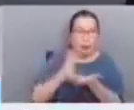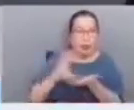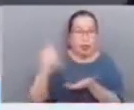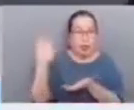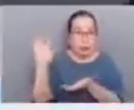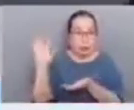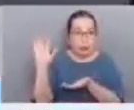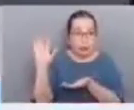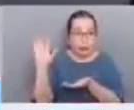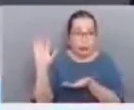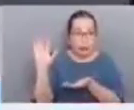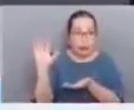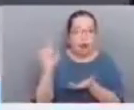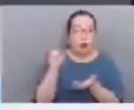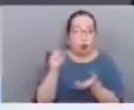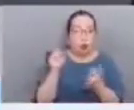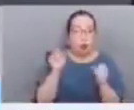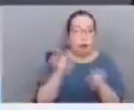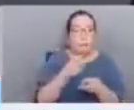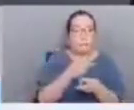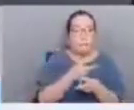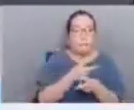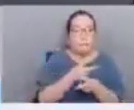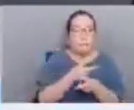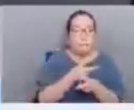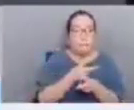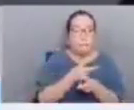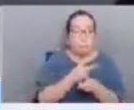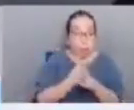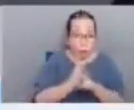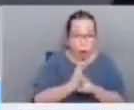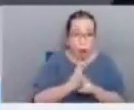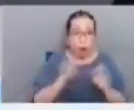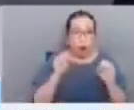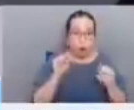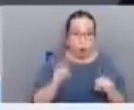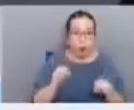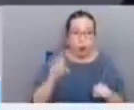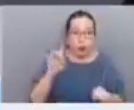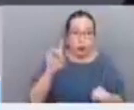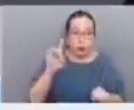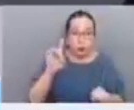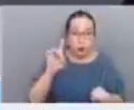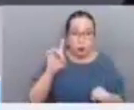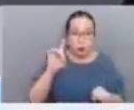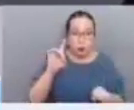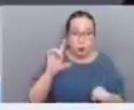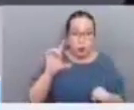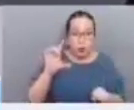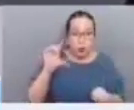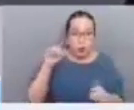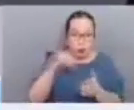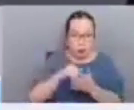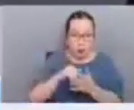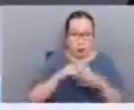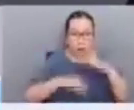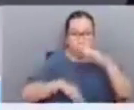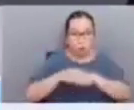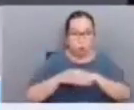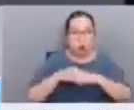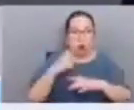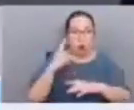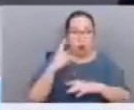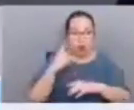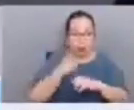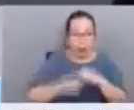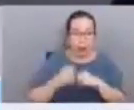ninyo, makakahanap na hopefully ng trabaho, matutulungan na po kayo sa pagbayad po sa GSIS. So, 100,000 a